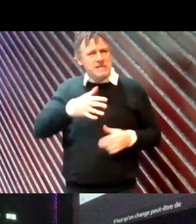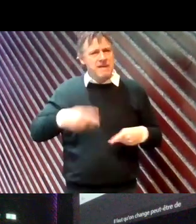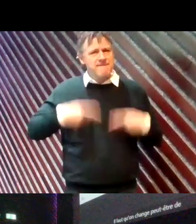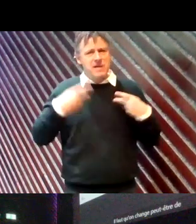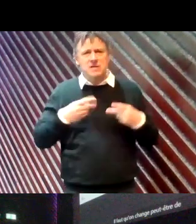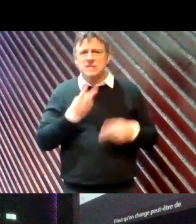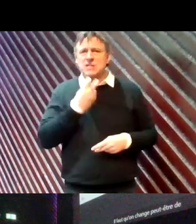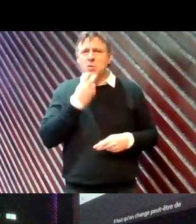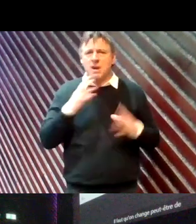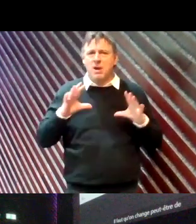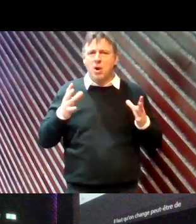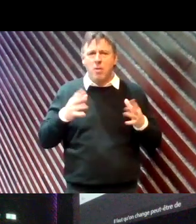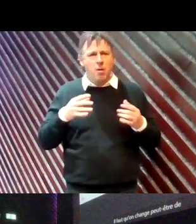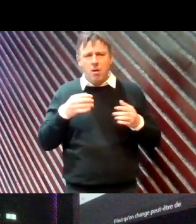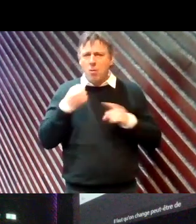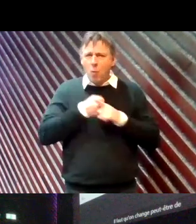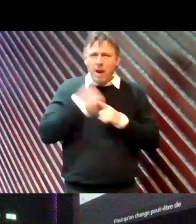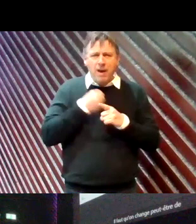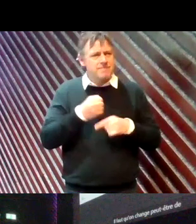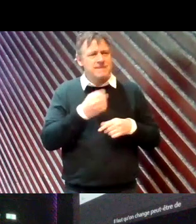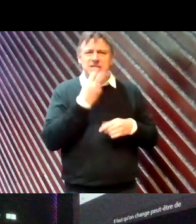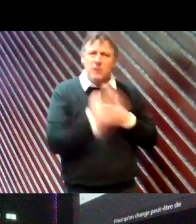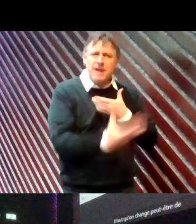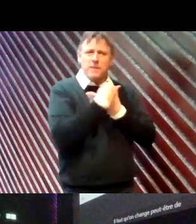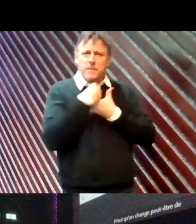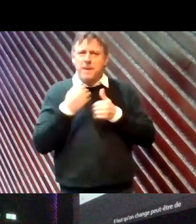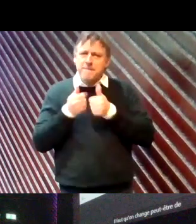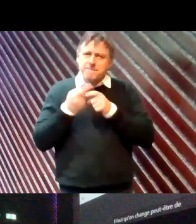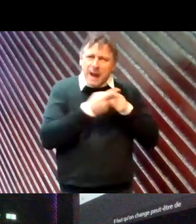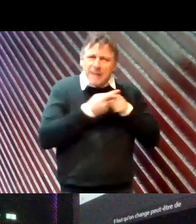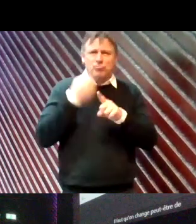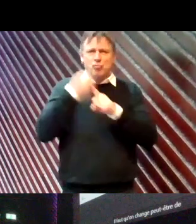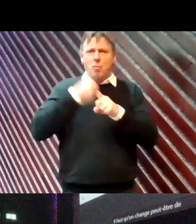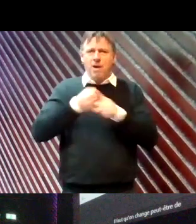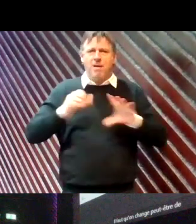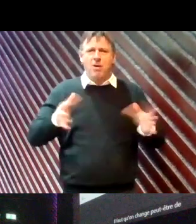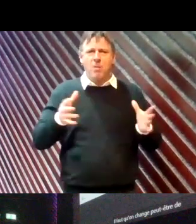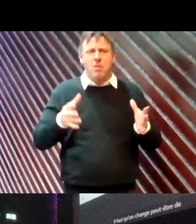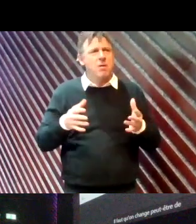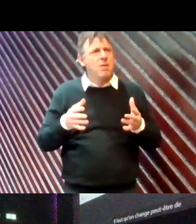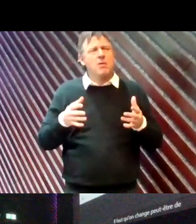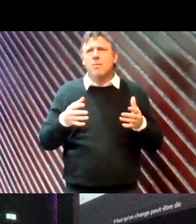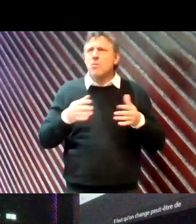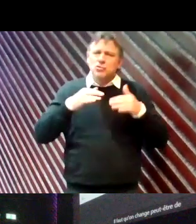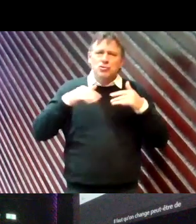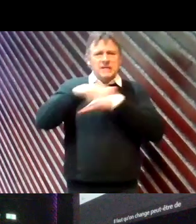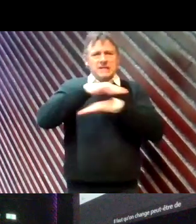partager vos combats, aller plus loin, tout cas porter plus fort la société inclusive.